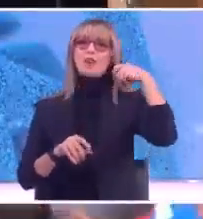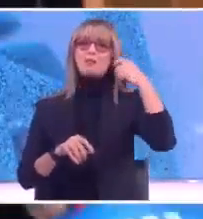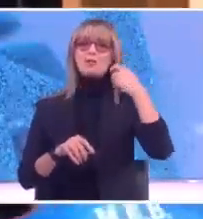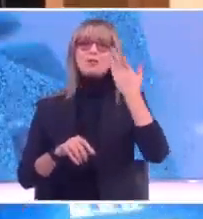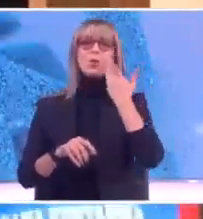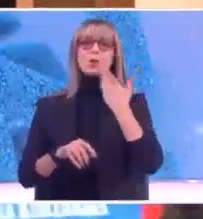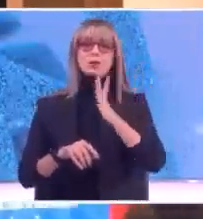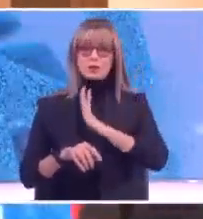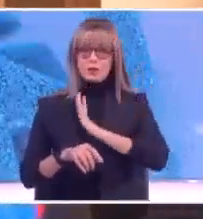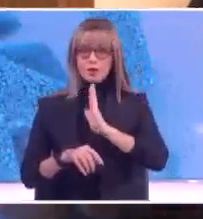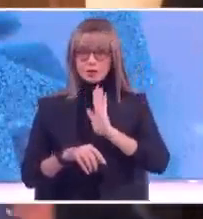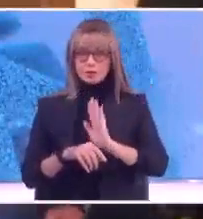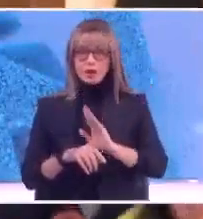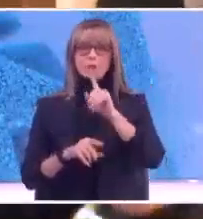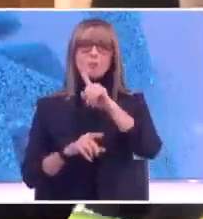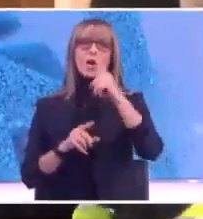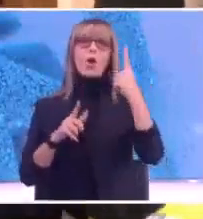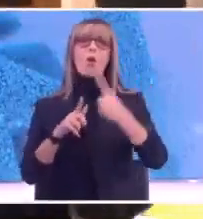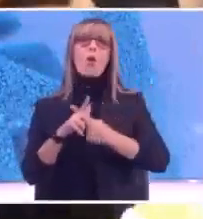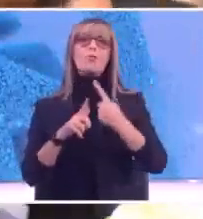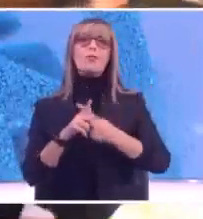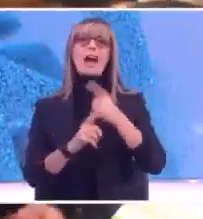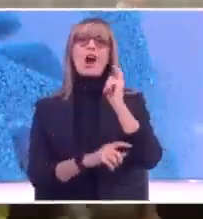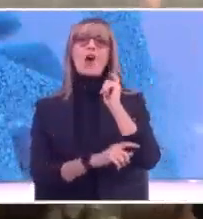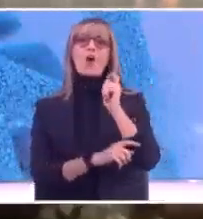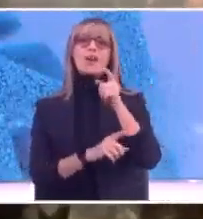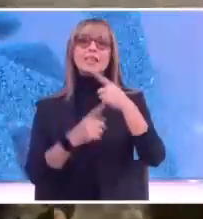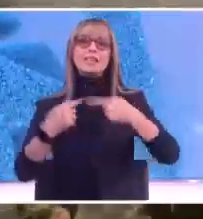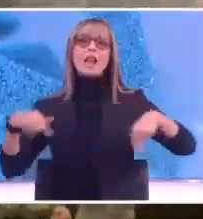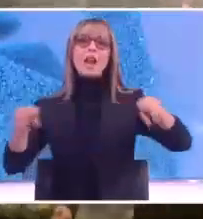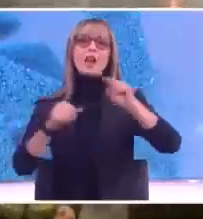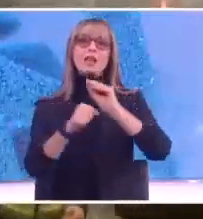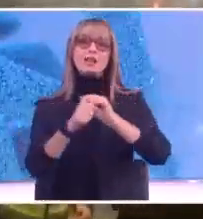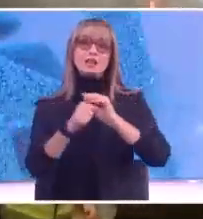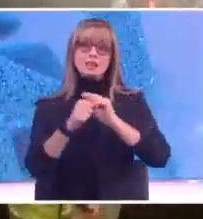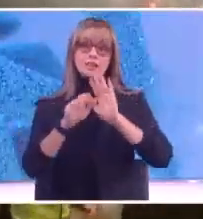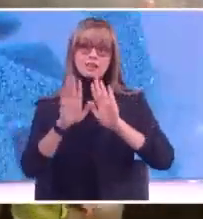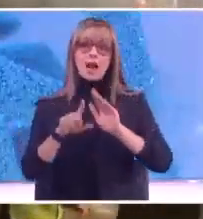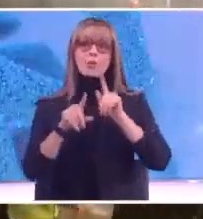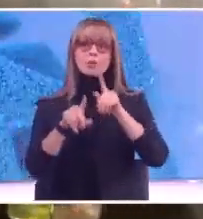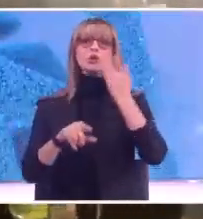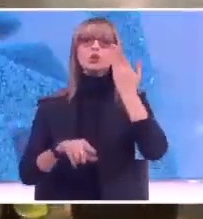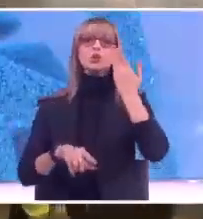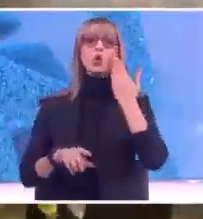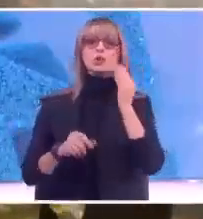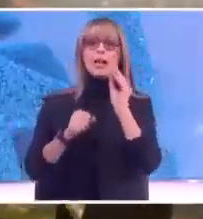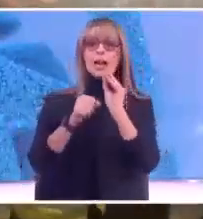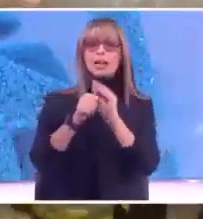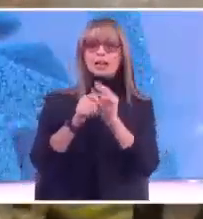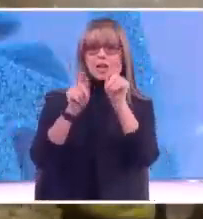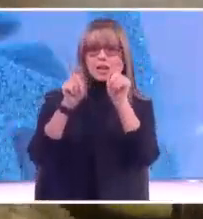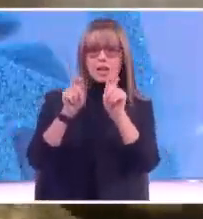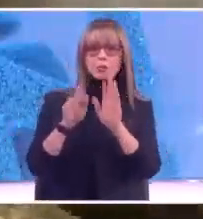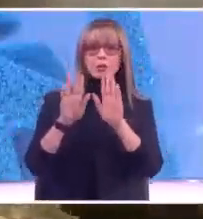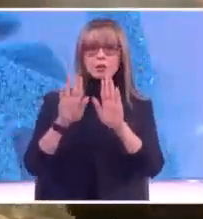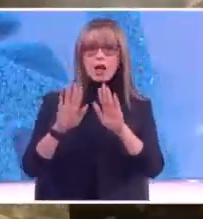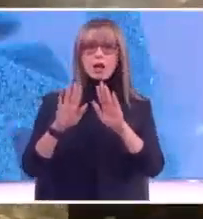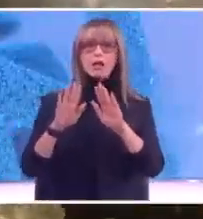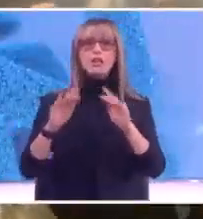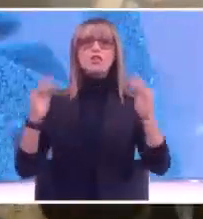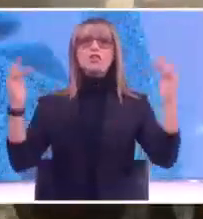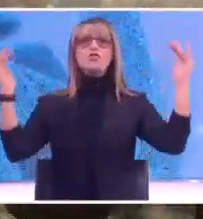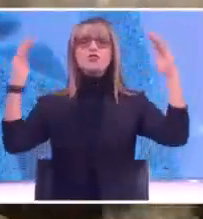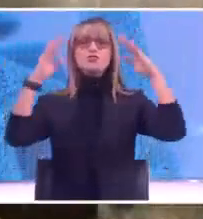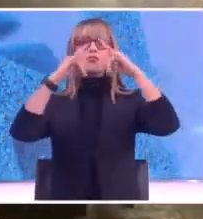söz konusuydu. Bir otelin konferans salonundaydı. Gösteri sırasında birden